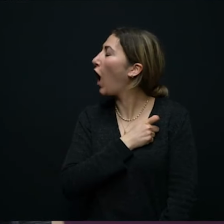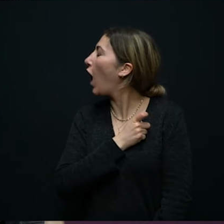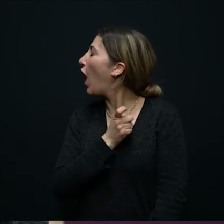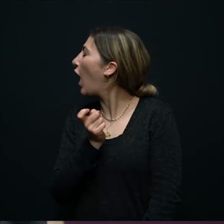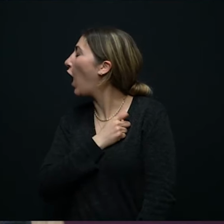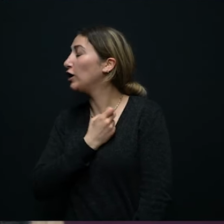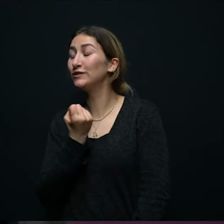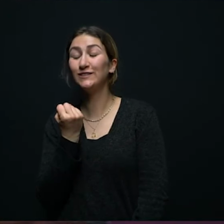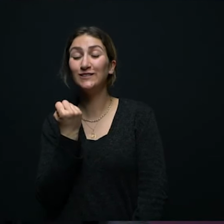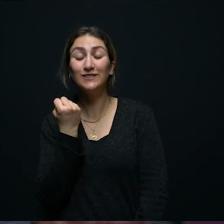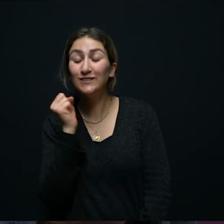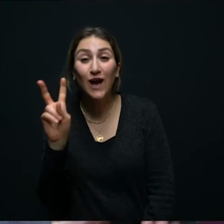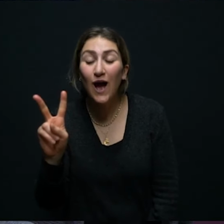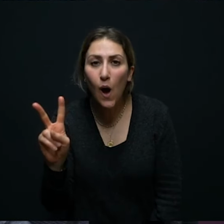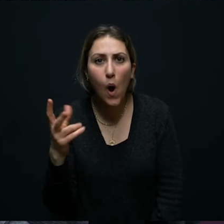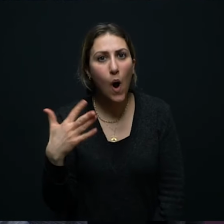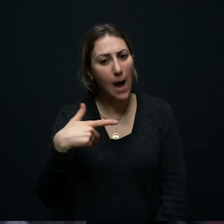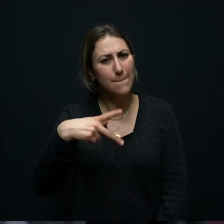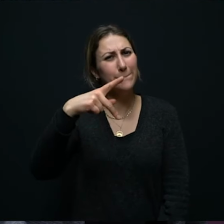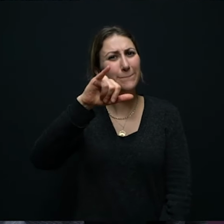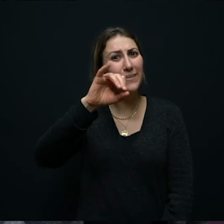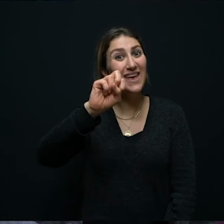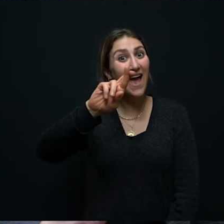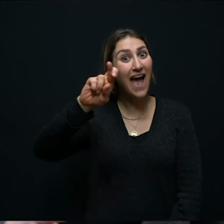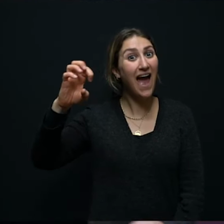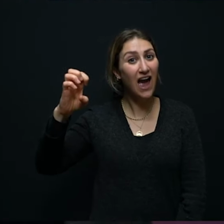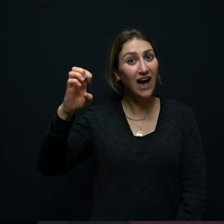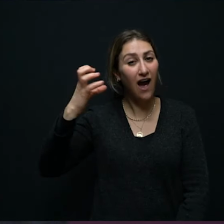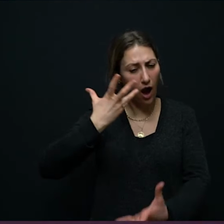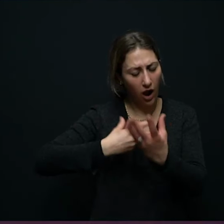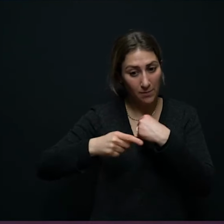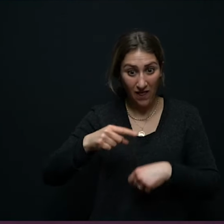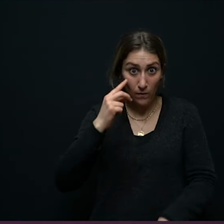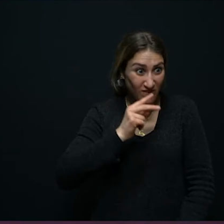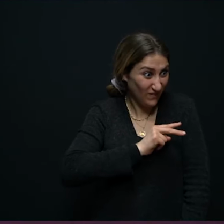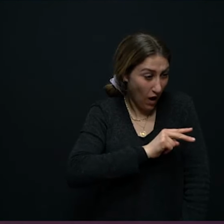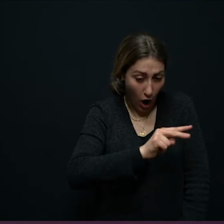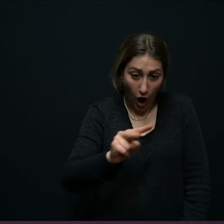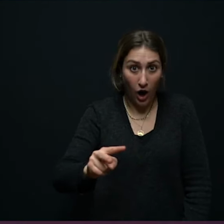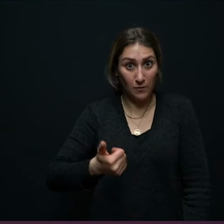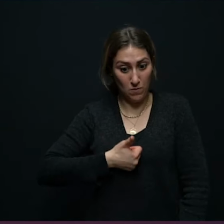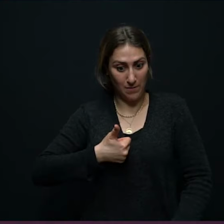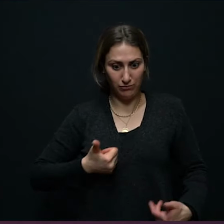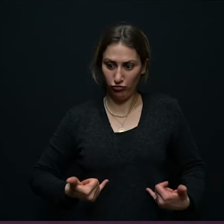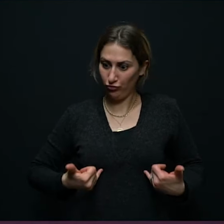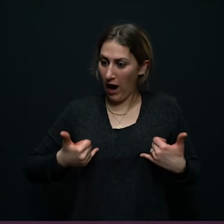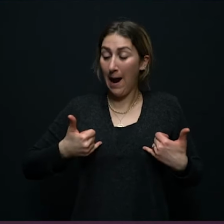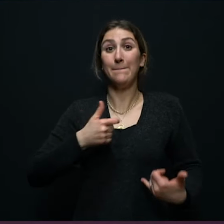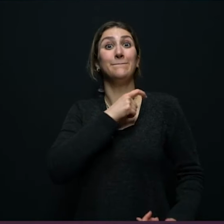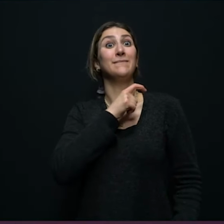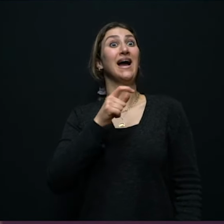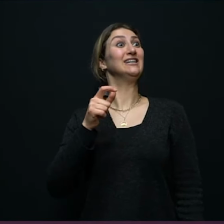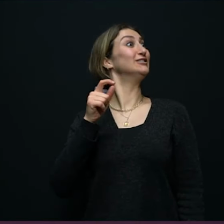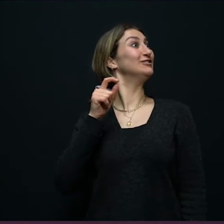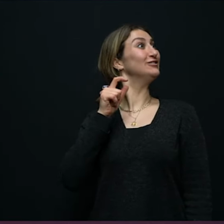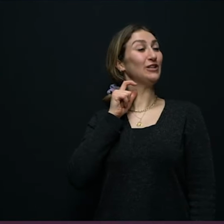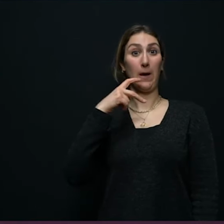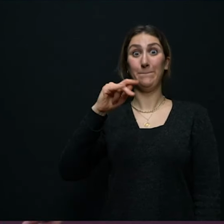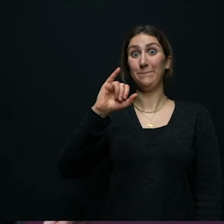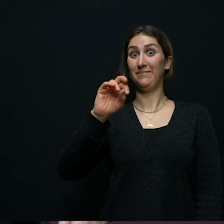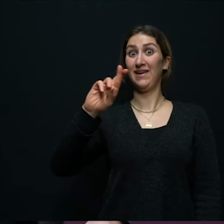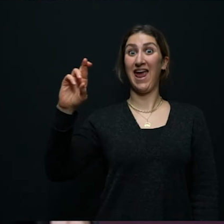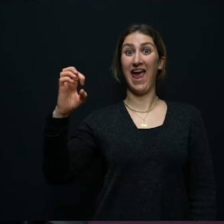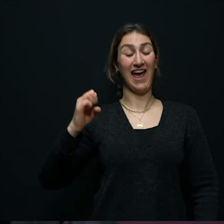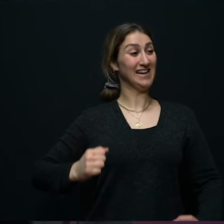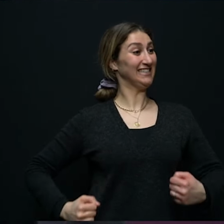août mais attendez mettez vous à la place de pierre pierre il est là c'est un jeune pasteur c'est un jeune pasteur il est là il ya un